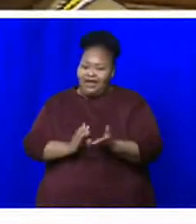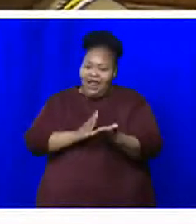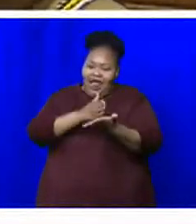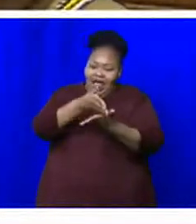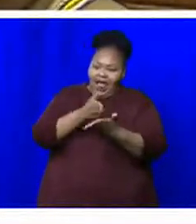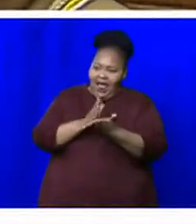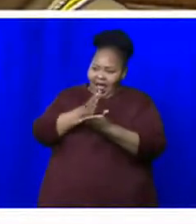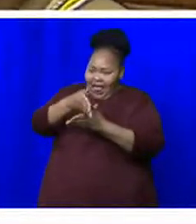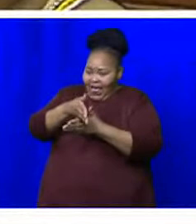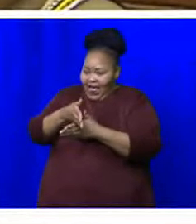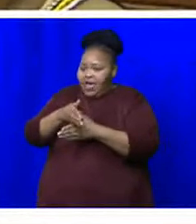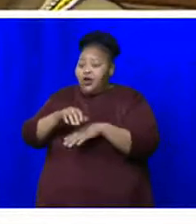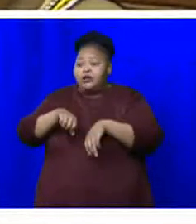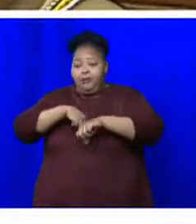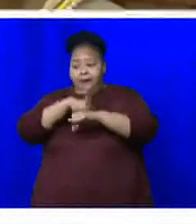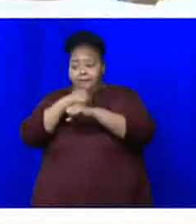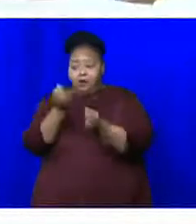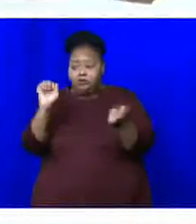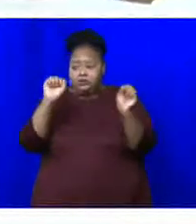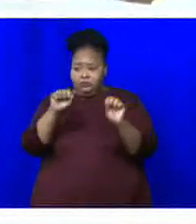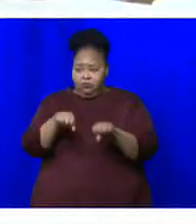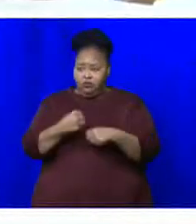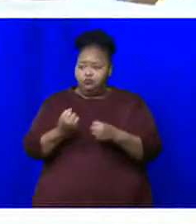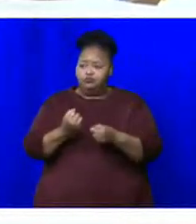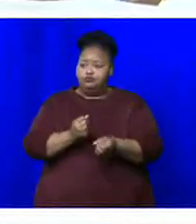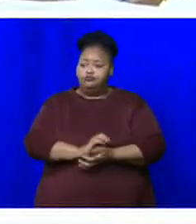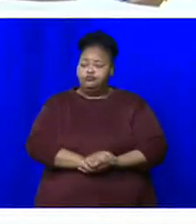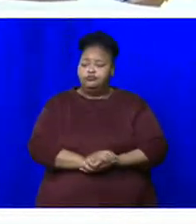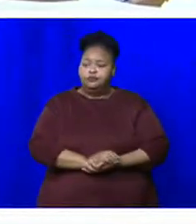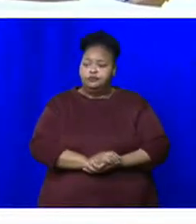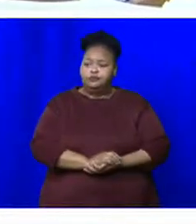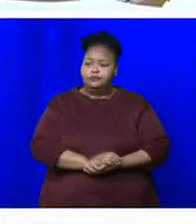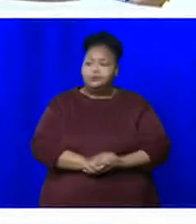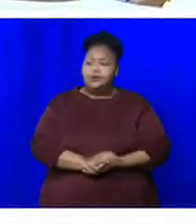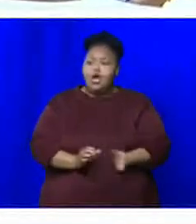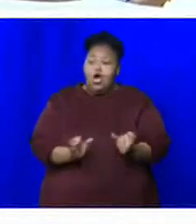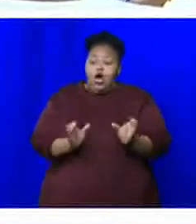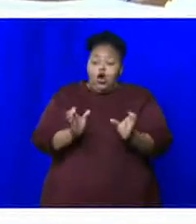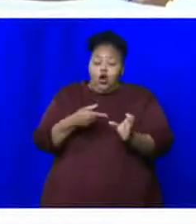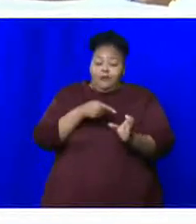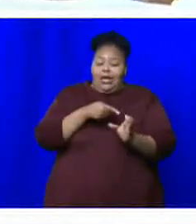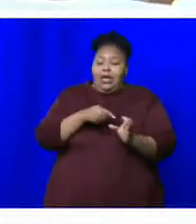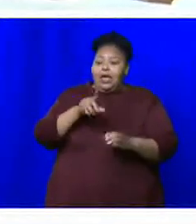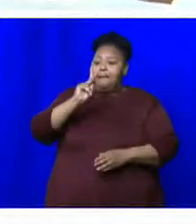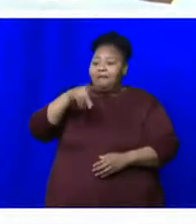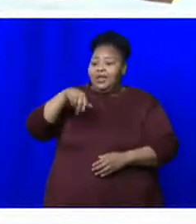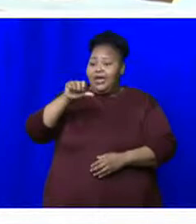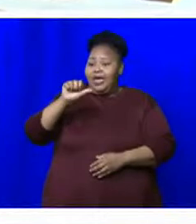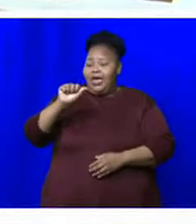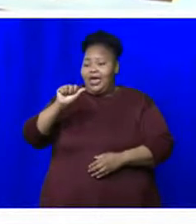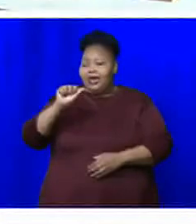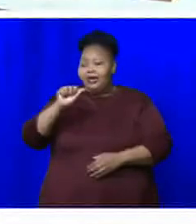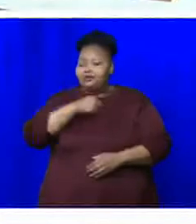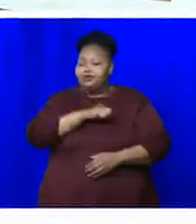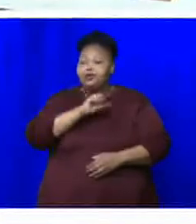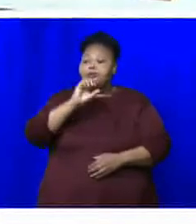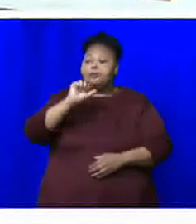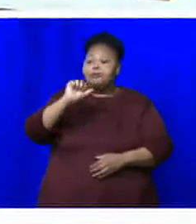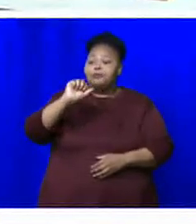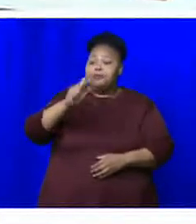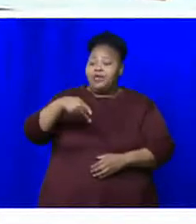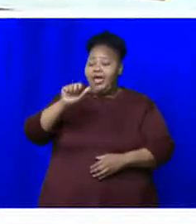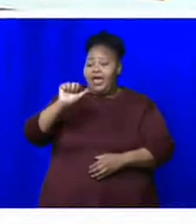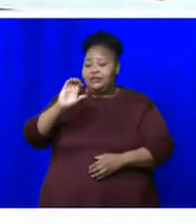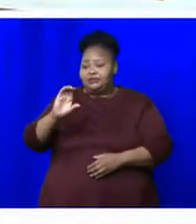cover imisebenzi yelive. Sihlalo waleli komiti Musa Kunene ucele leli tiko ukuthi libambisane nawo lo